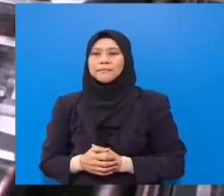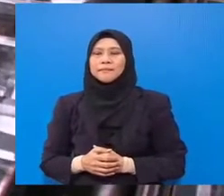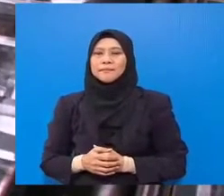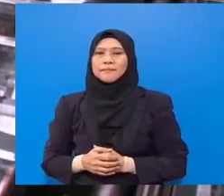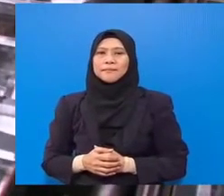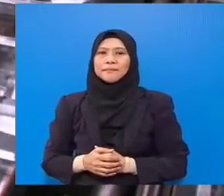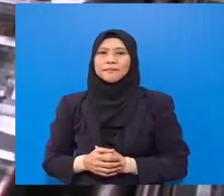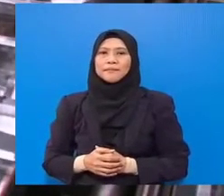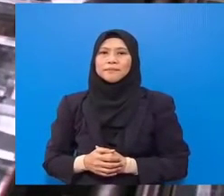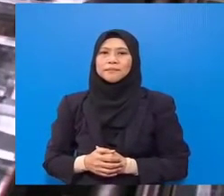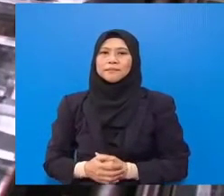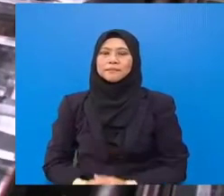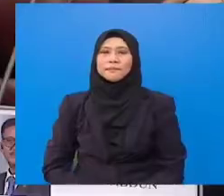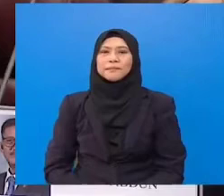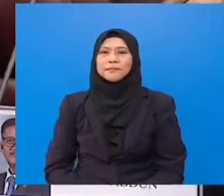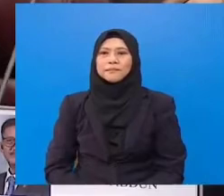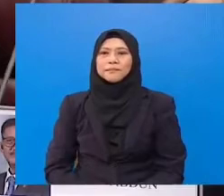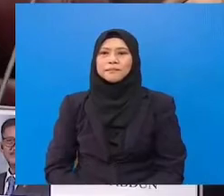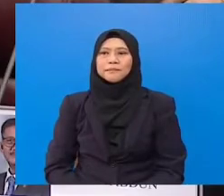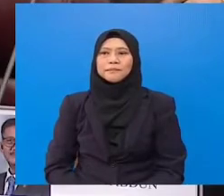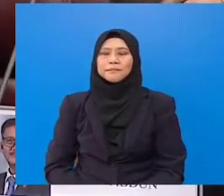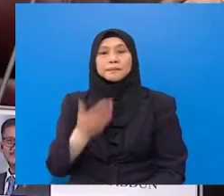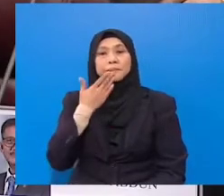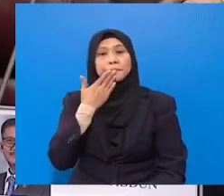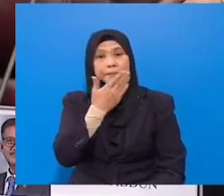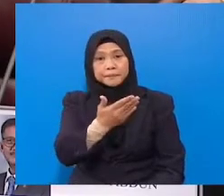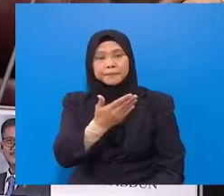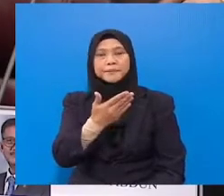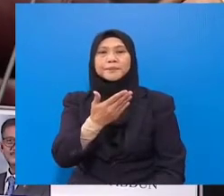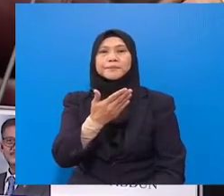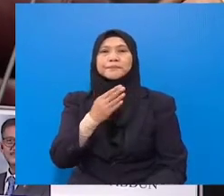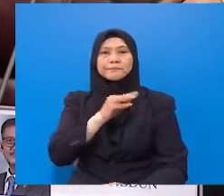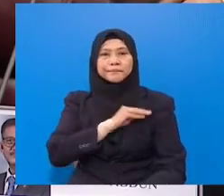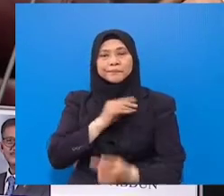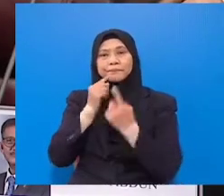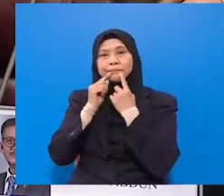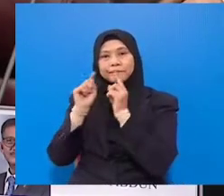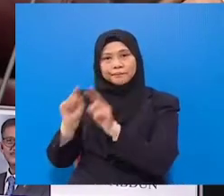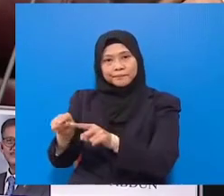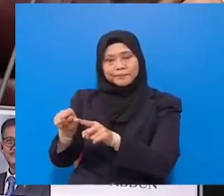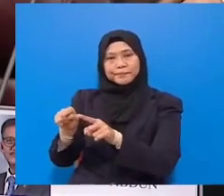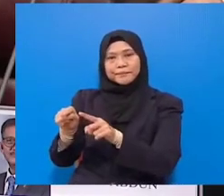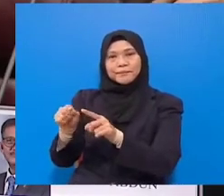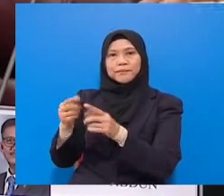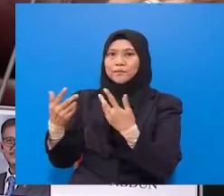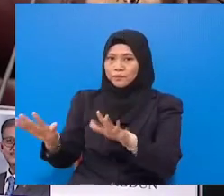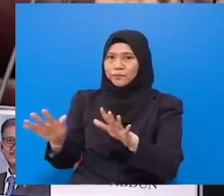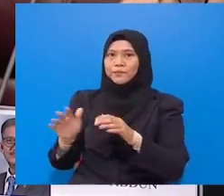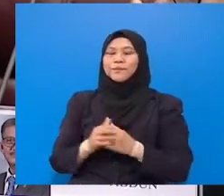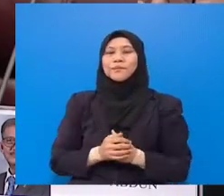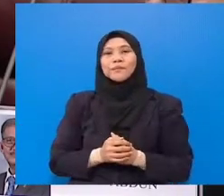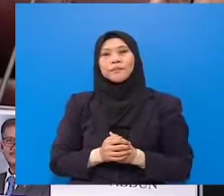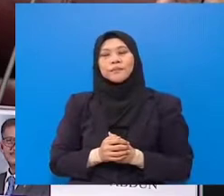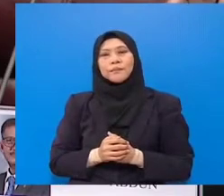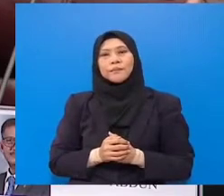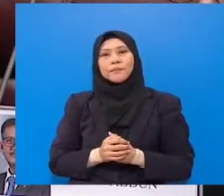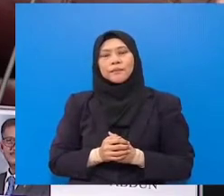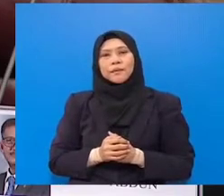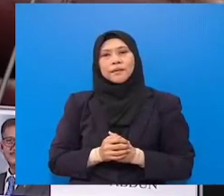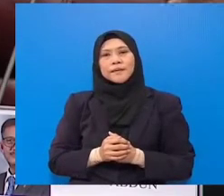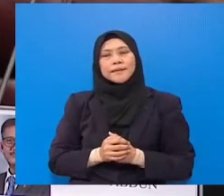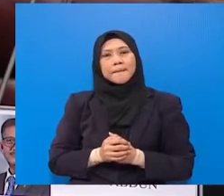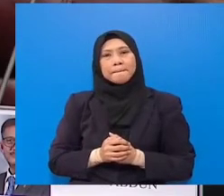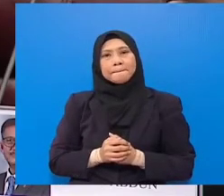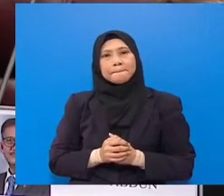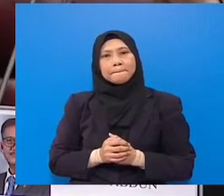Petualang Cinta sih menteri di atas jawaban yang telah diberi saya memetik